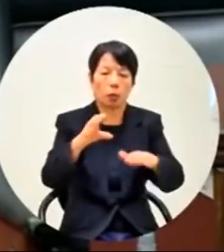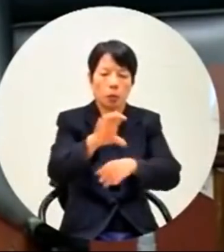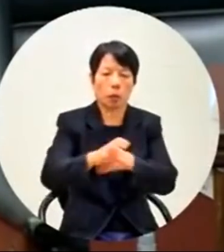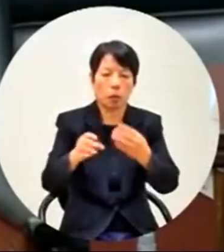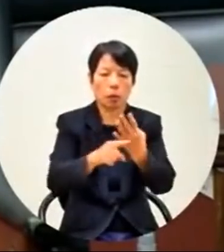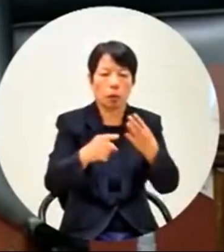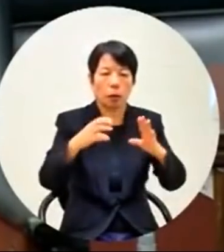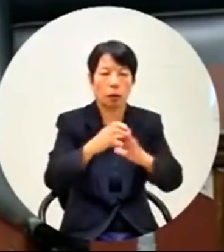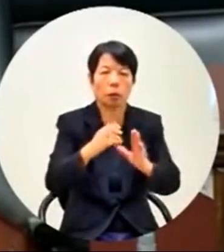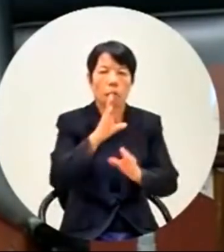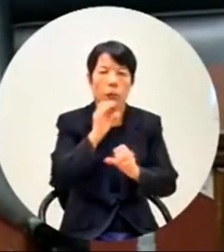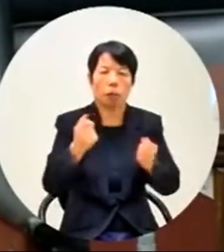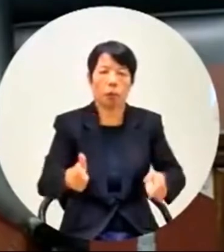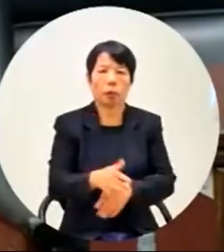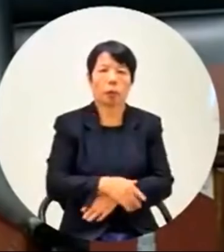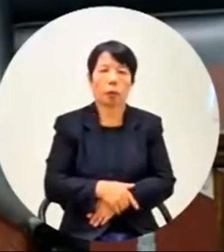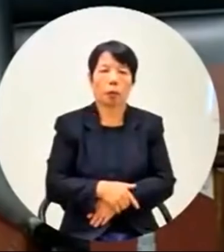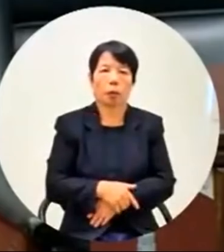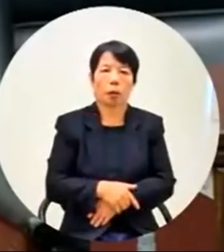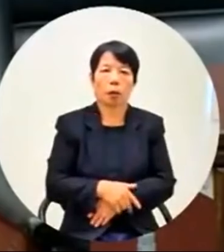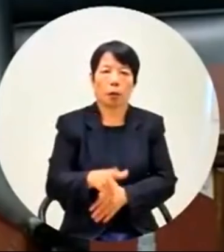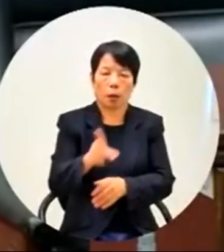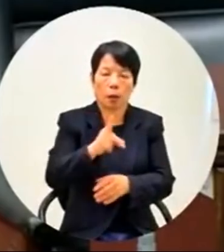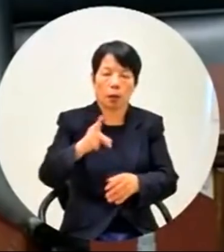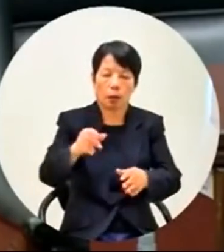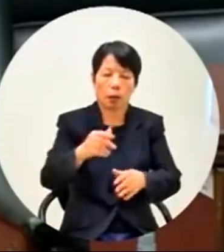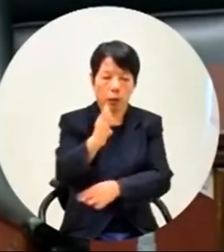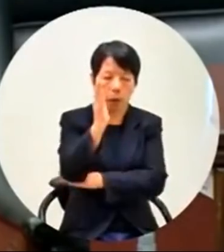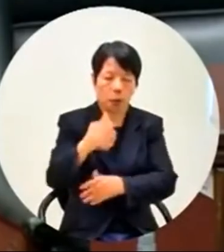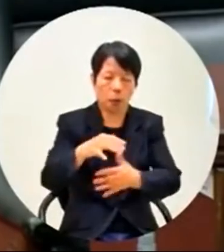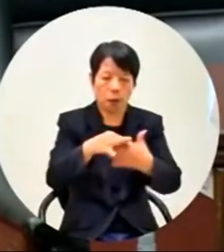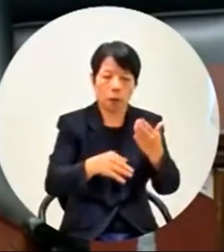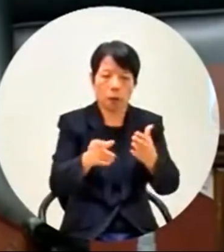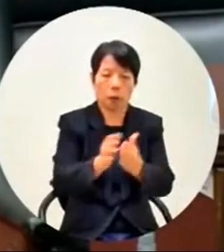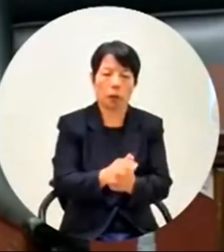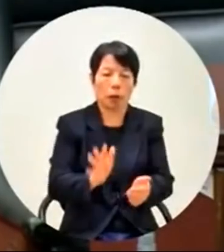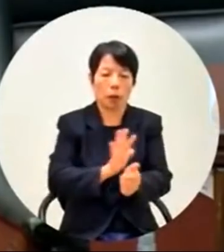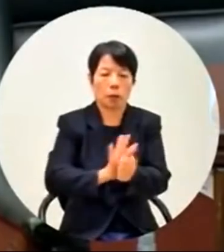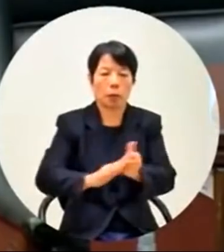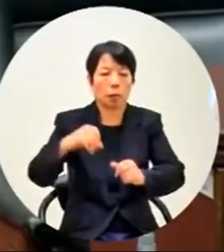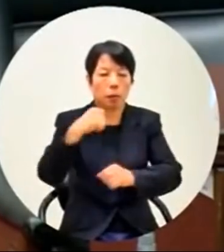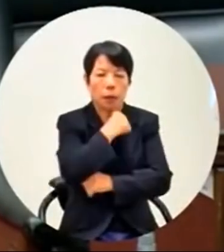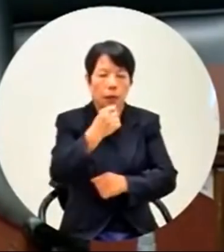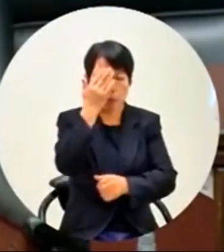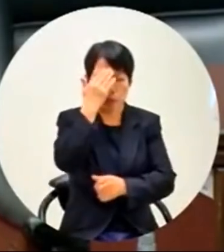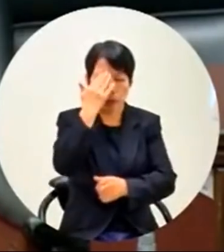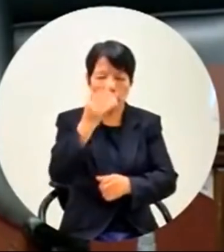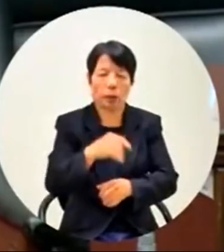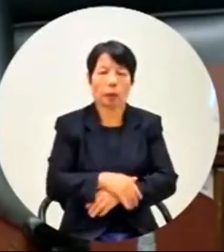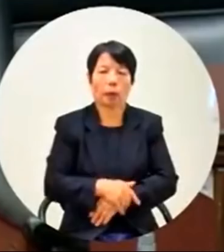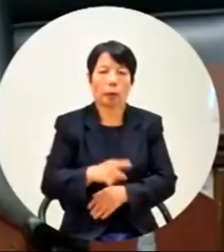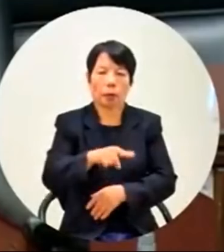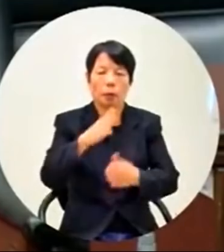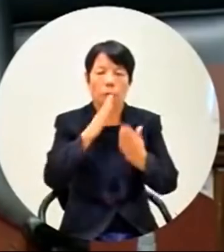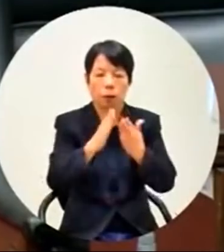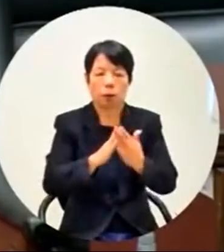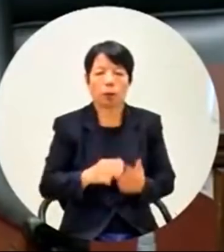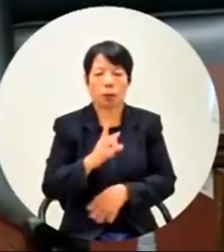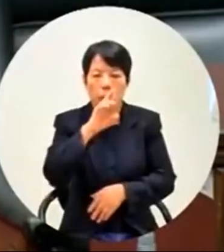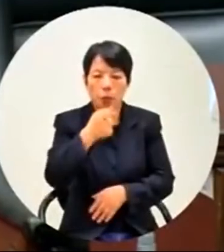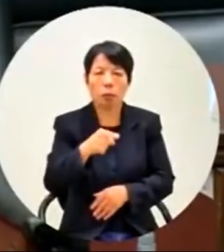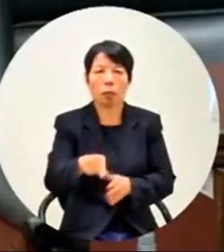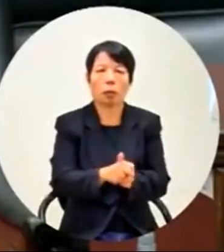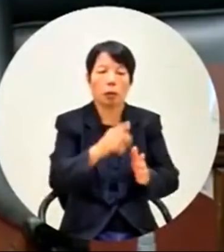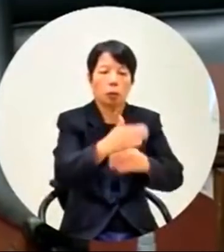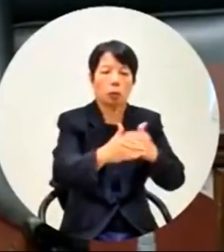是来租这个政策齁，真的是对我们台湾造成很大困扰，这根本就本末倒置的问题。不仅是